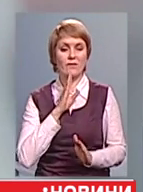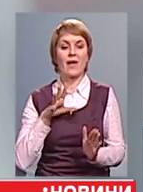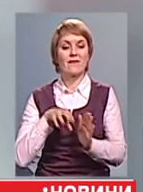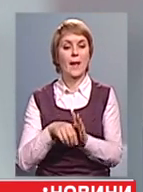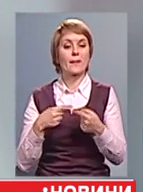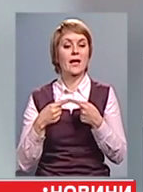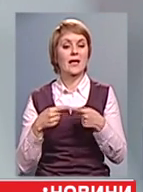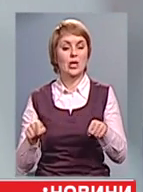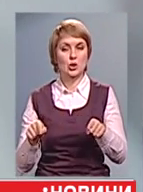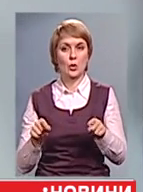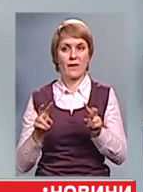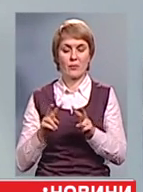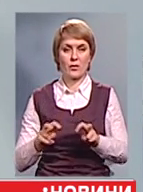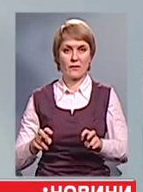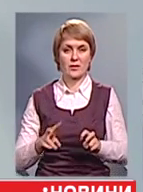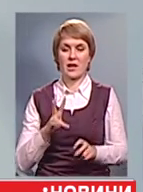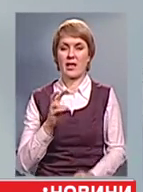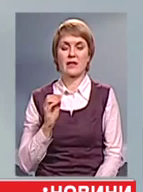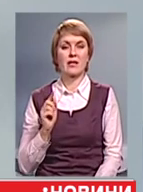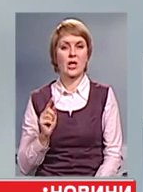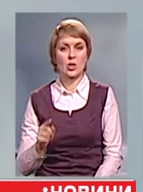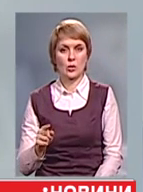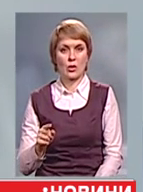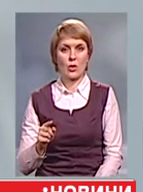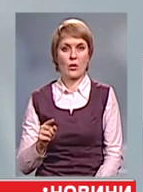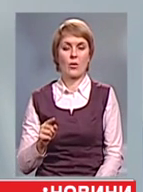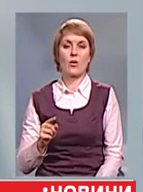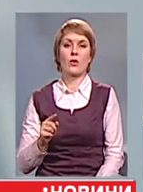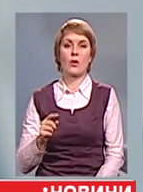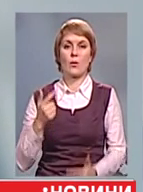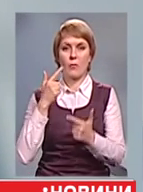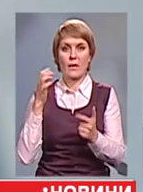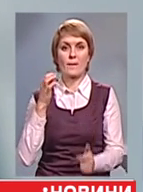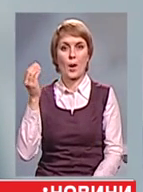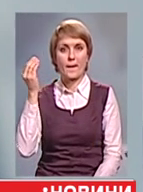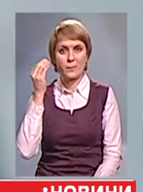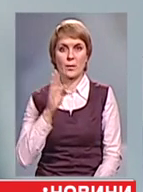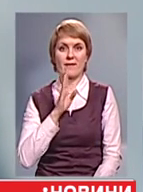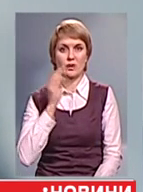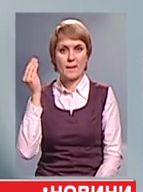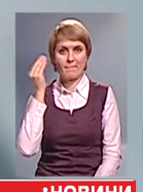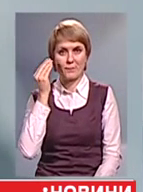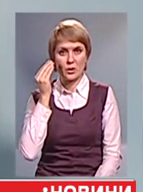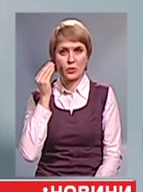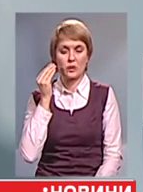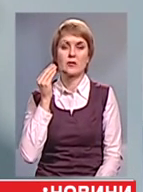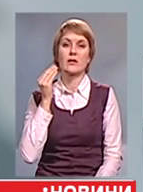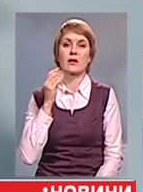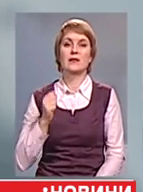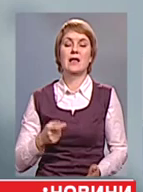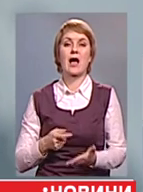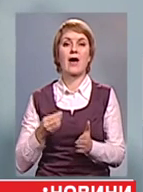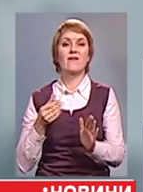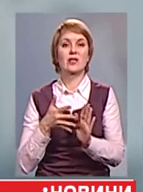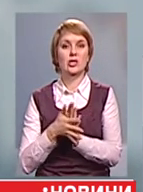іншого провадження, не того, де їй повідомлено про підозру, де вона є підозрюваною у зв'язку із проведенням